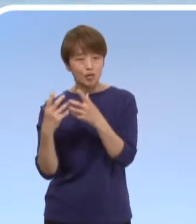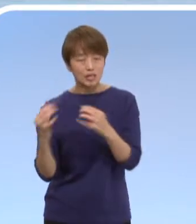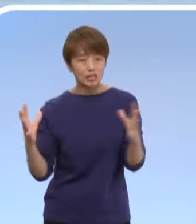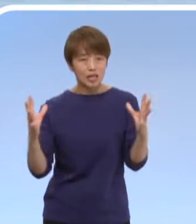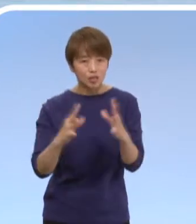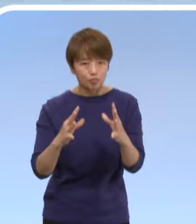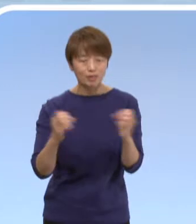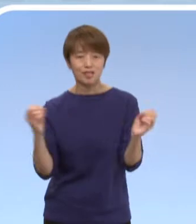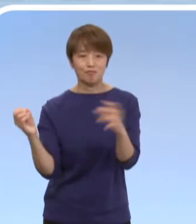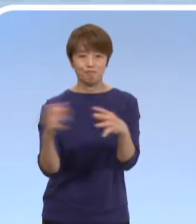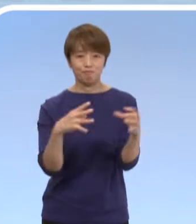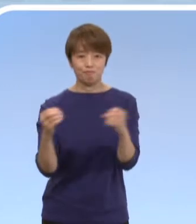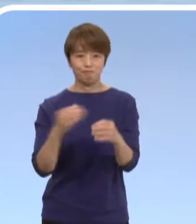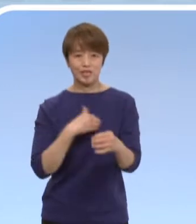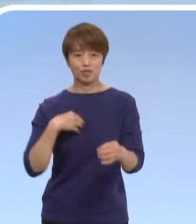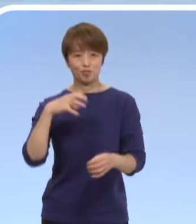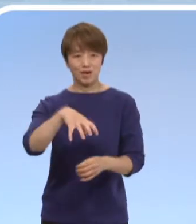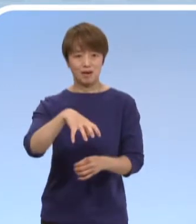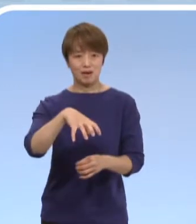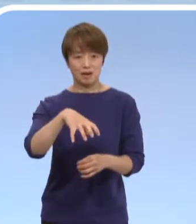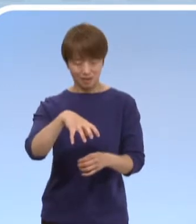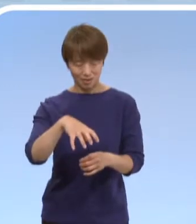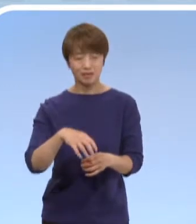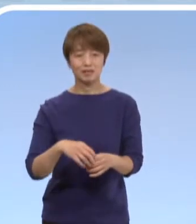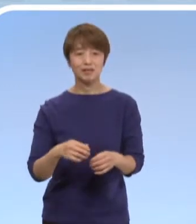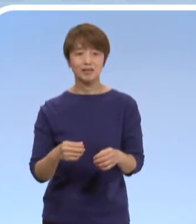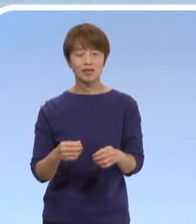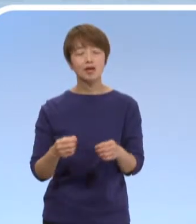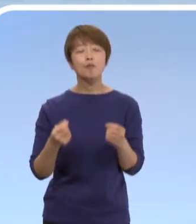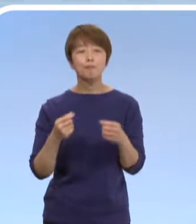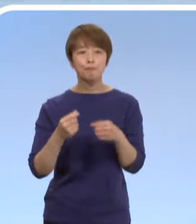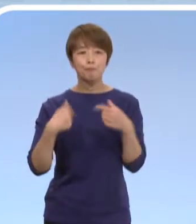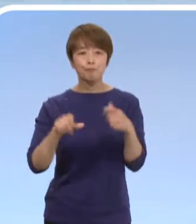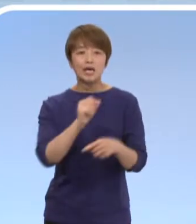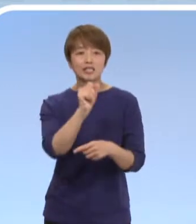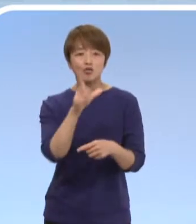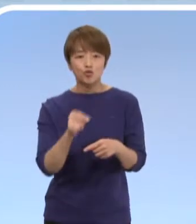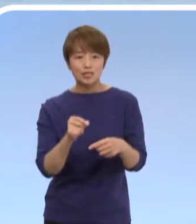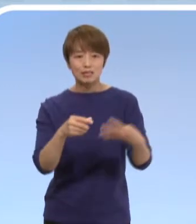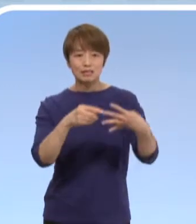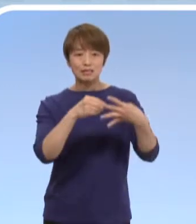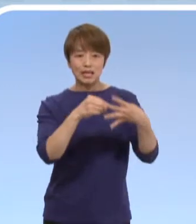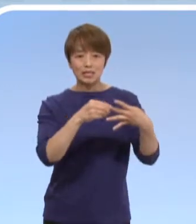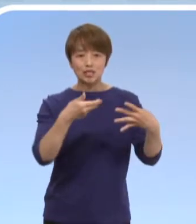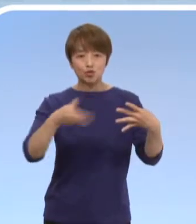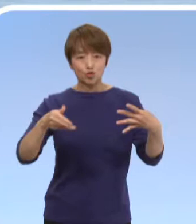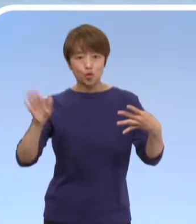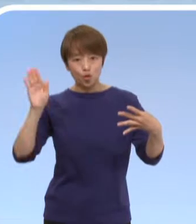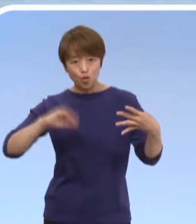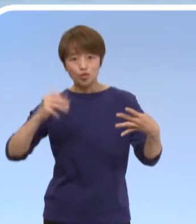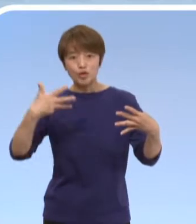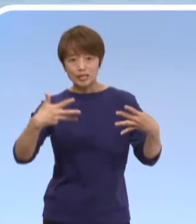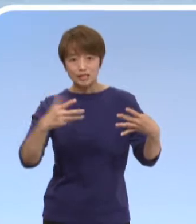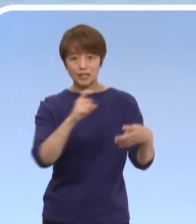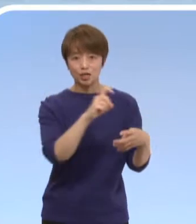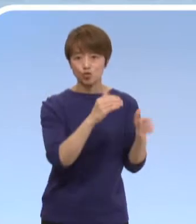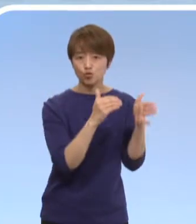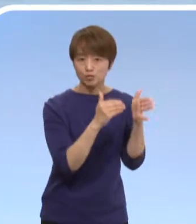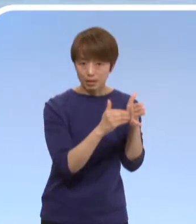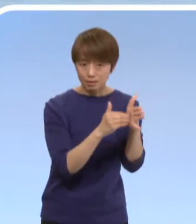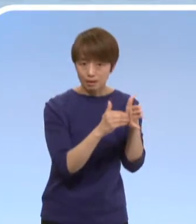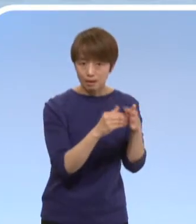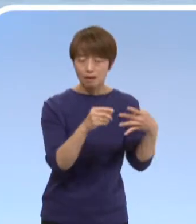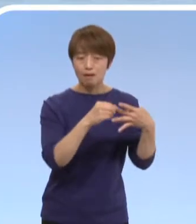たちが語り合える居場所です。開設は毎月第2水曜日の夜8時から10時まで